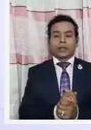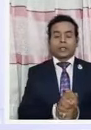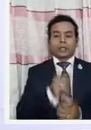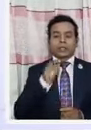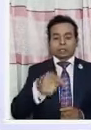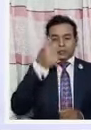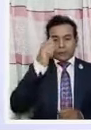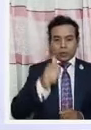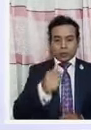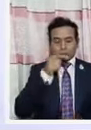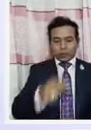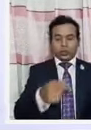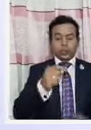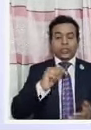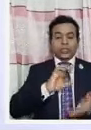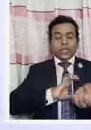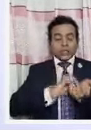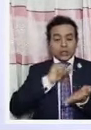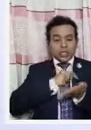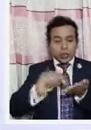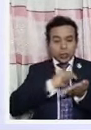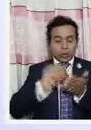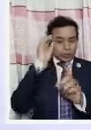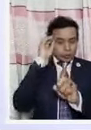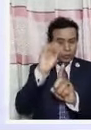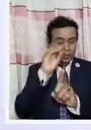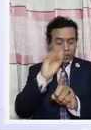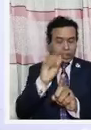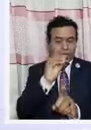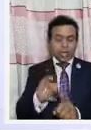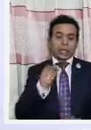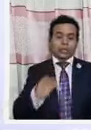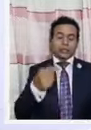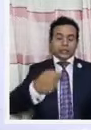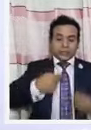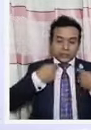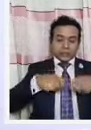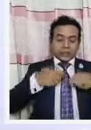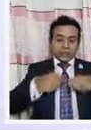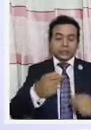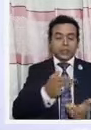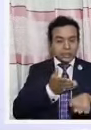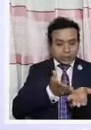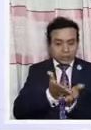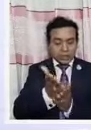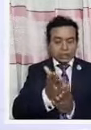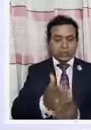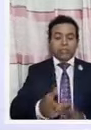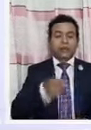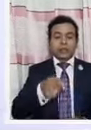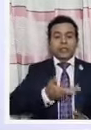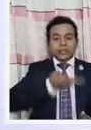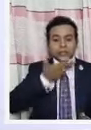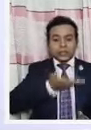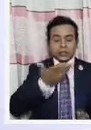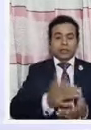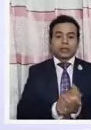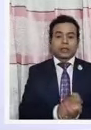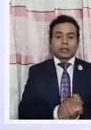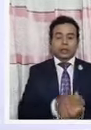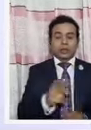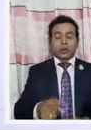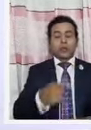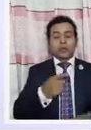আছে, আপনারা নমুনা পরীক্ষা করাবেন এবং যা যা প্রতিরোধের জন্য যা যা ব্যবস্থা আমরা প্রতিনিয়ত বলে থাকি